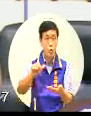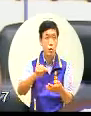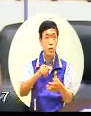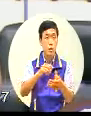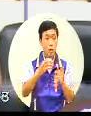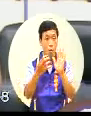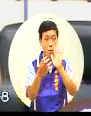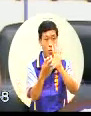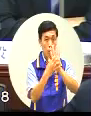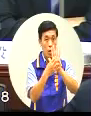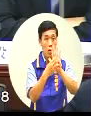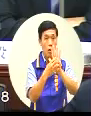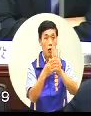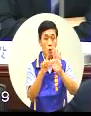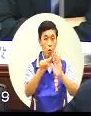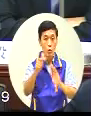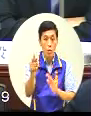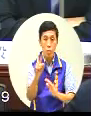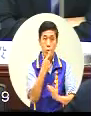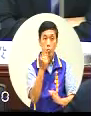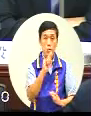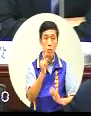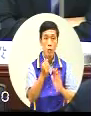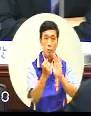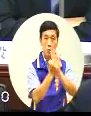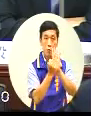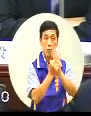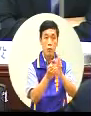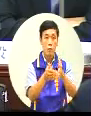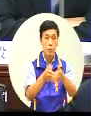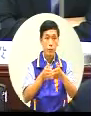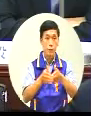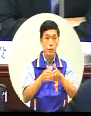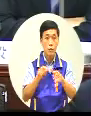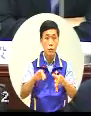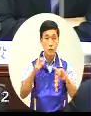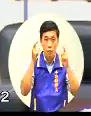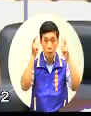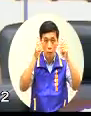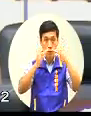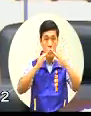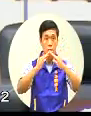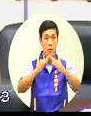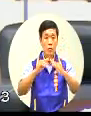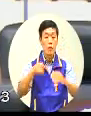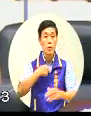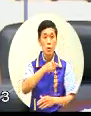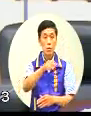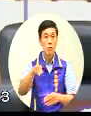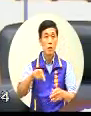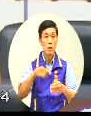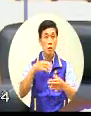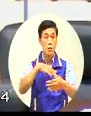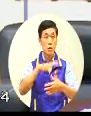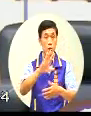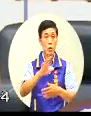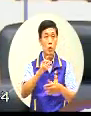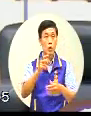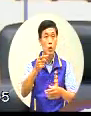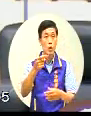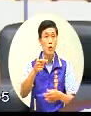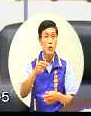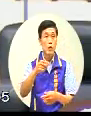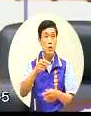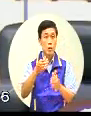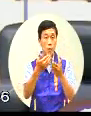履历那个， 对，食品履历要建立 啊。这个我们高雄市现在 我们是有包括一个 QR code